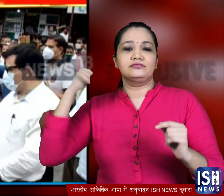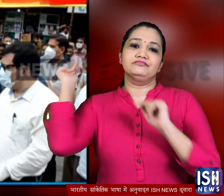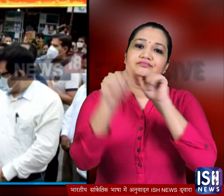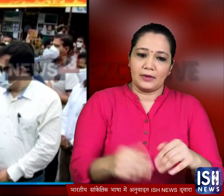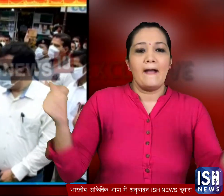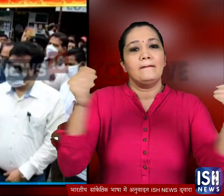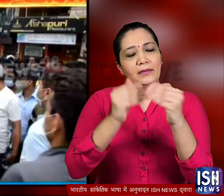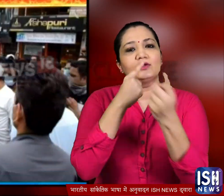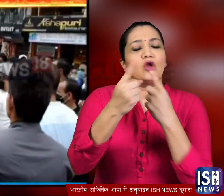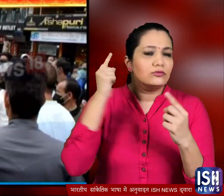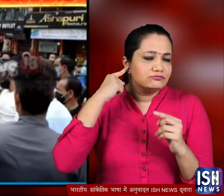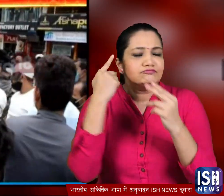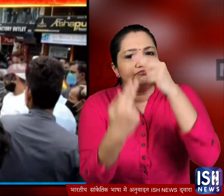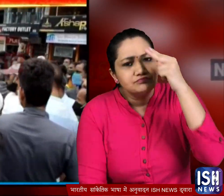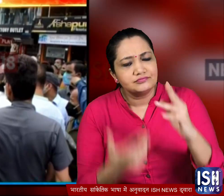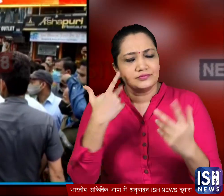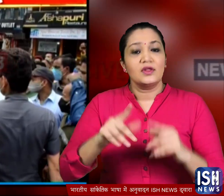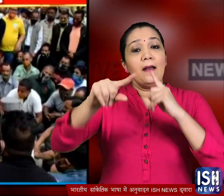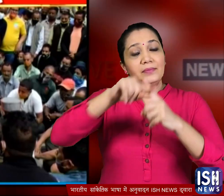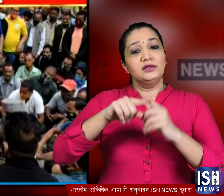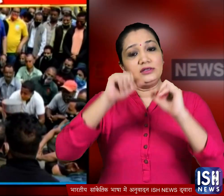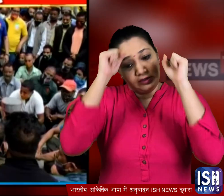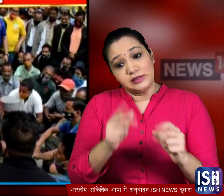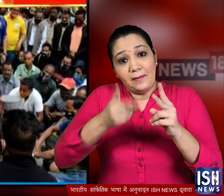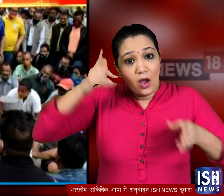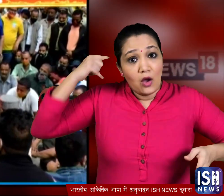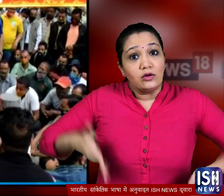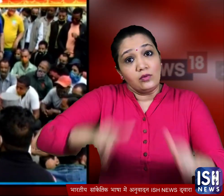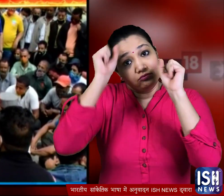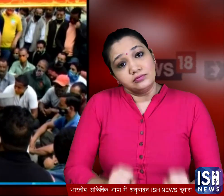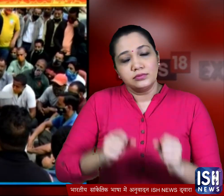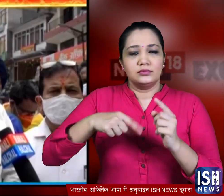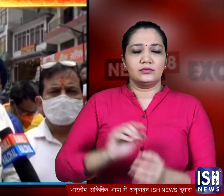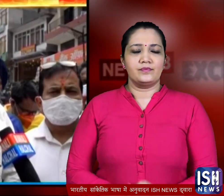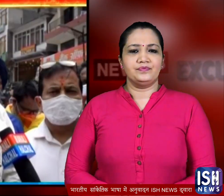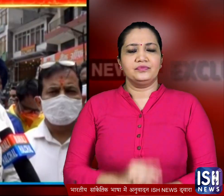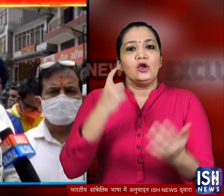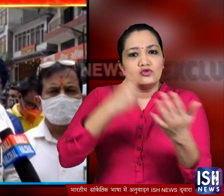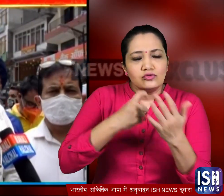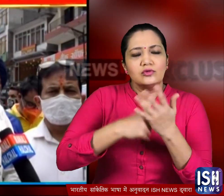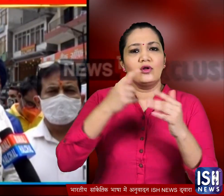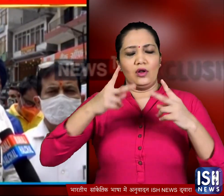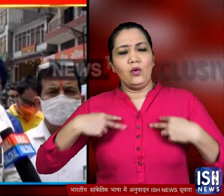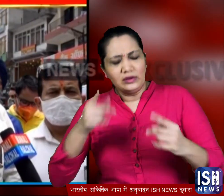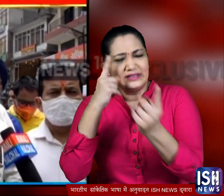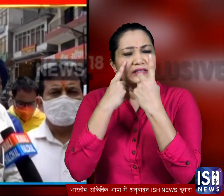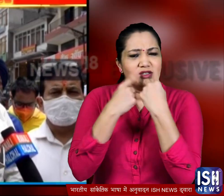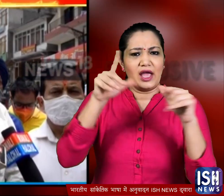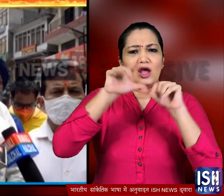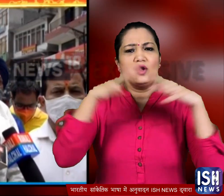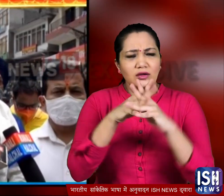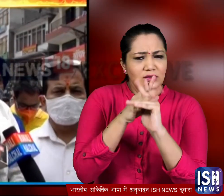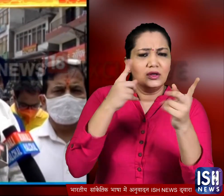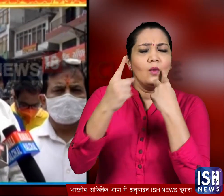उन लोगों से मुलाकात की और उनकी बात को गौर से सुना भी। यही नहीं, वो उनके साथ वहीं सड़क पर बैठ गए। कानूनी तरीके से भी उस बात पर विचार